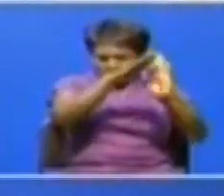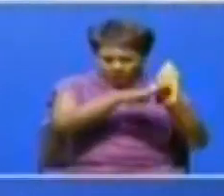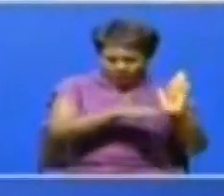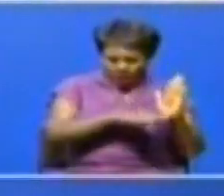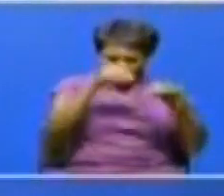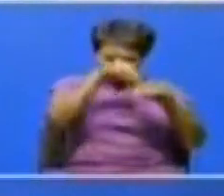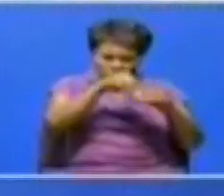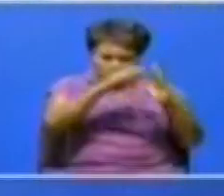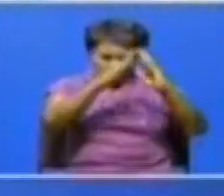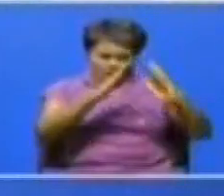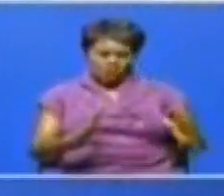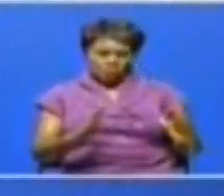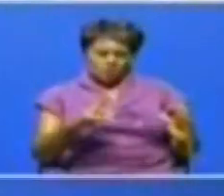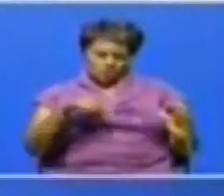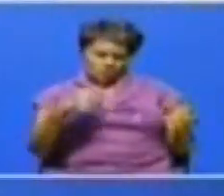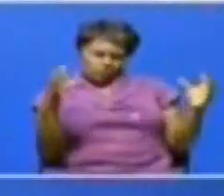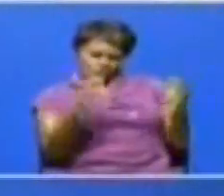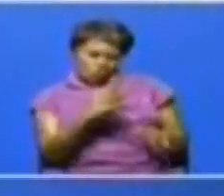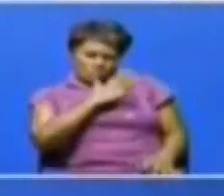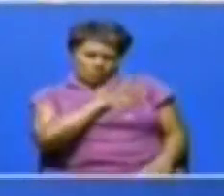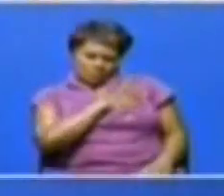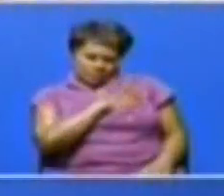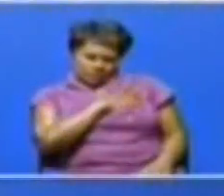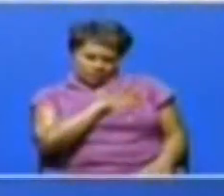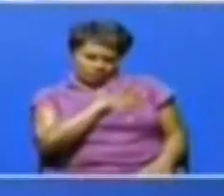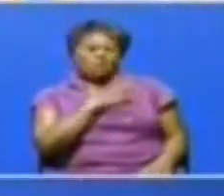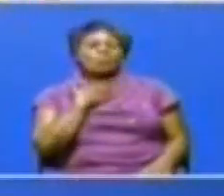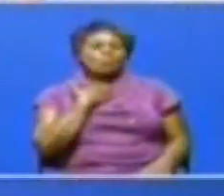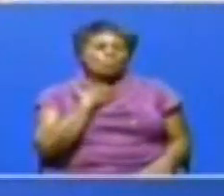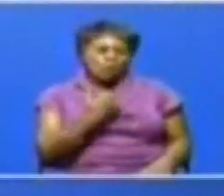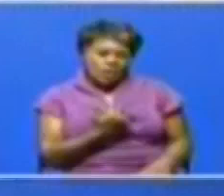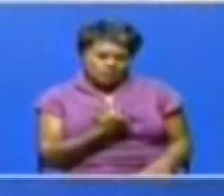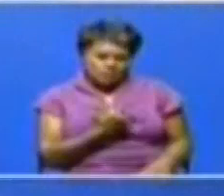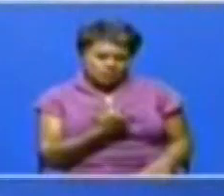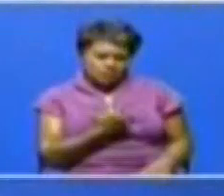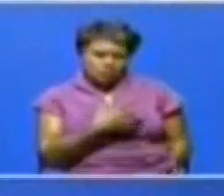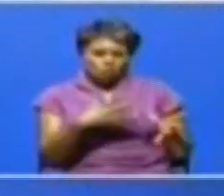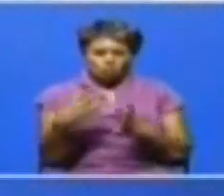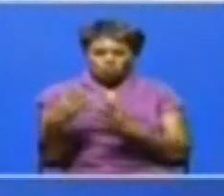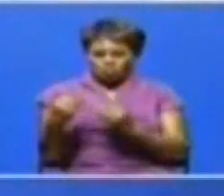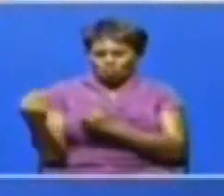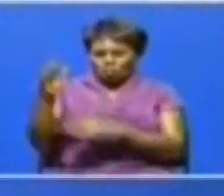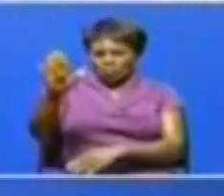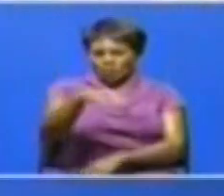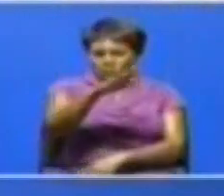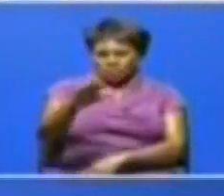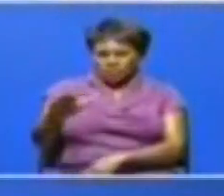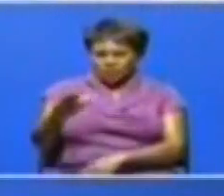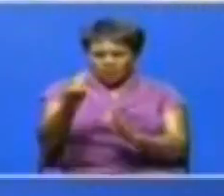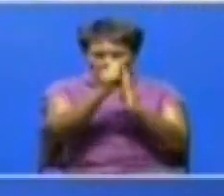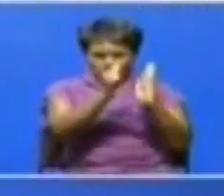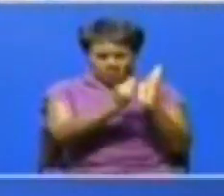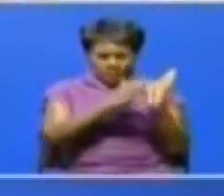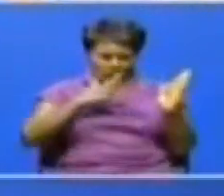waongee mambo ya kwao kinyumbani. Sisi chama cha NASA kwa mfano, tunataka kuelekea sasa bunge la 12, mambo yetu